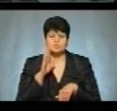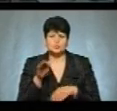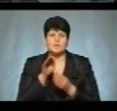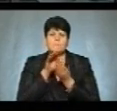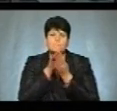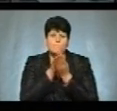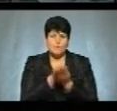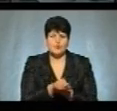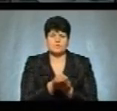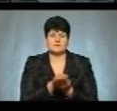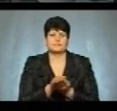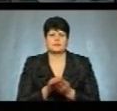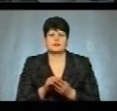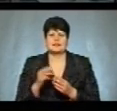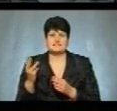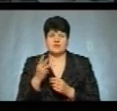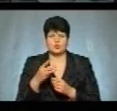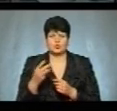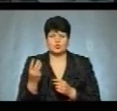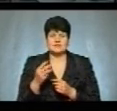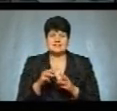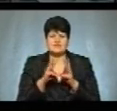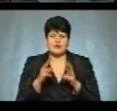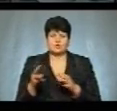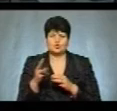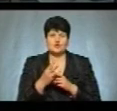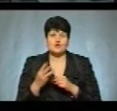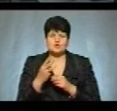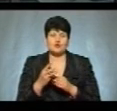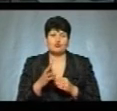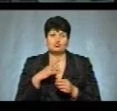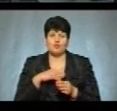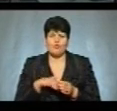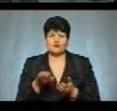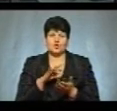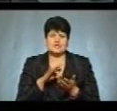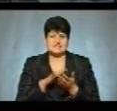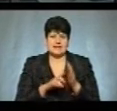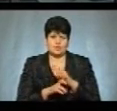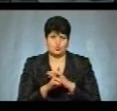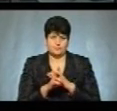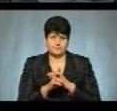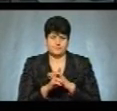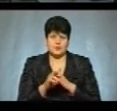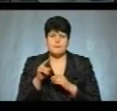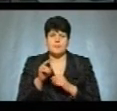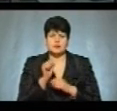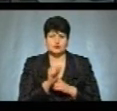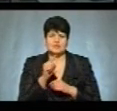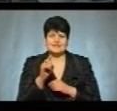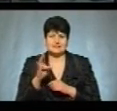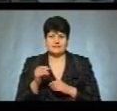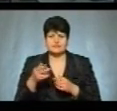похорону на території Свято-Троїцького духовного центру, повідомив архієпископ Тернопільський Кременецький Нестор. Протоієрей Анатолій Зінкевич